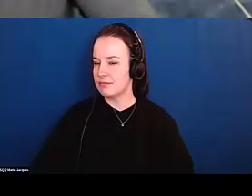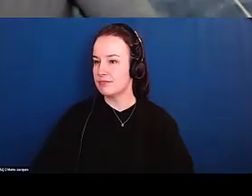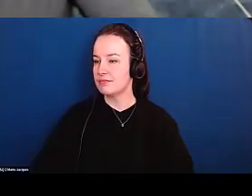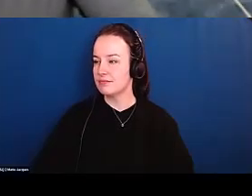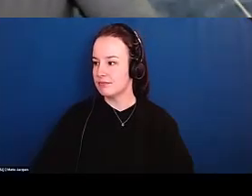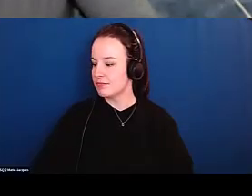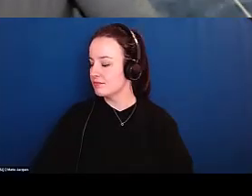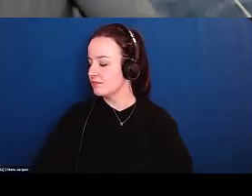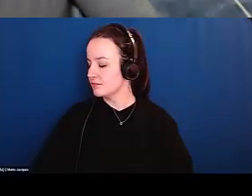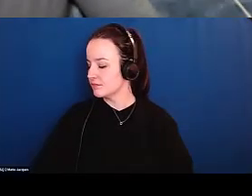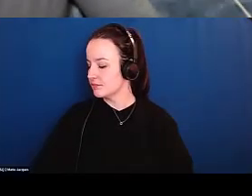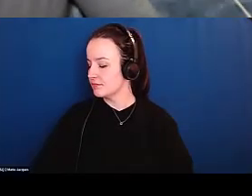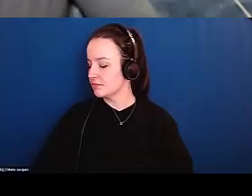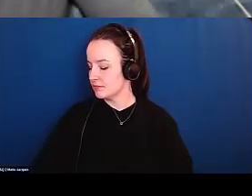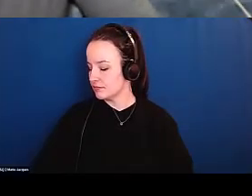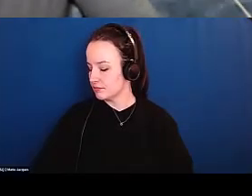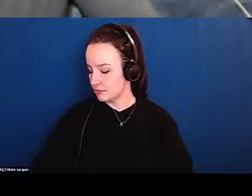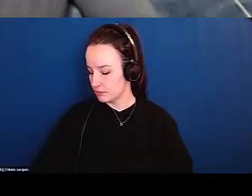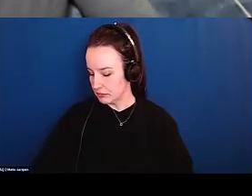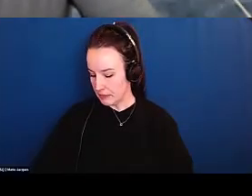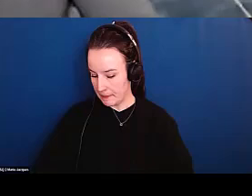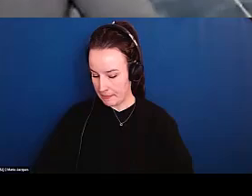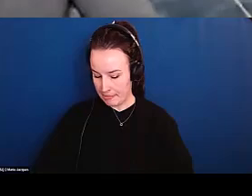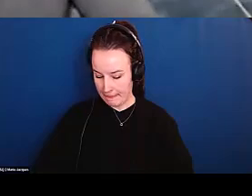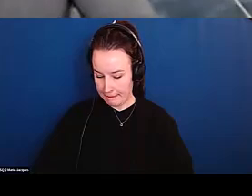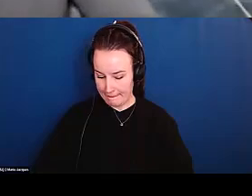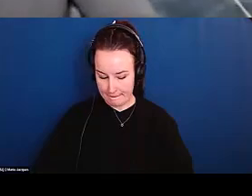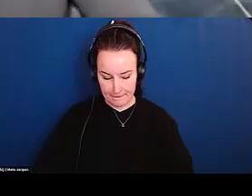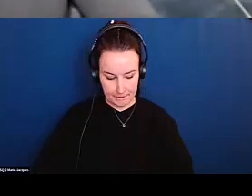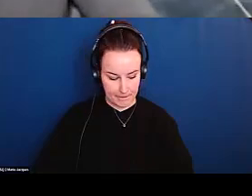Oui, juste rapidement.